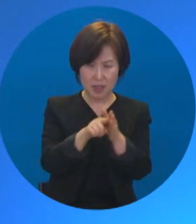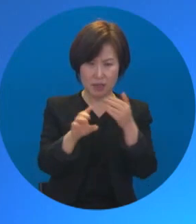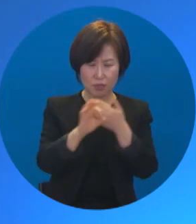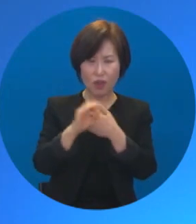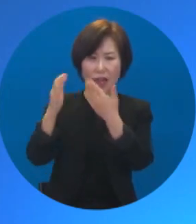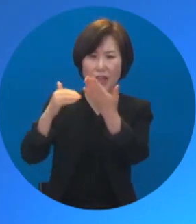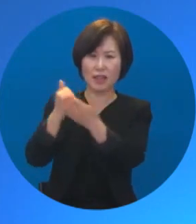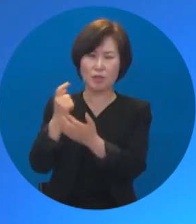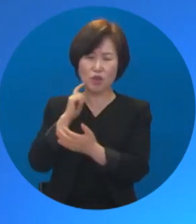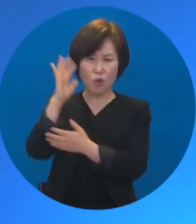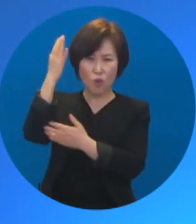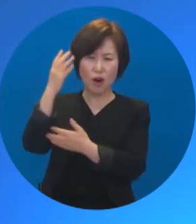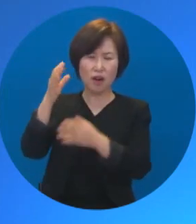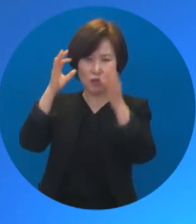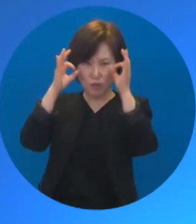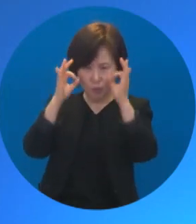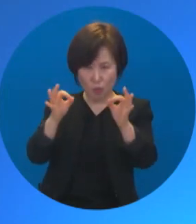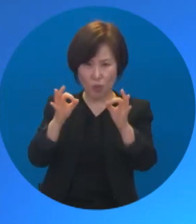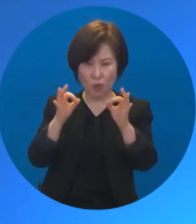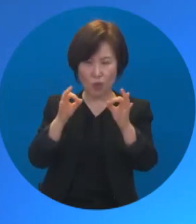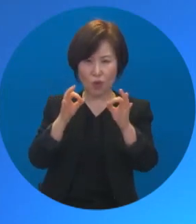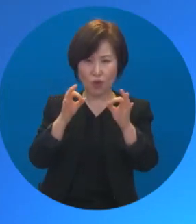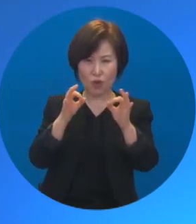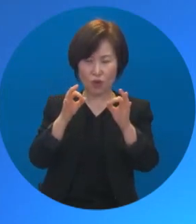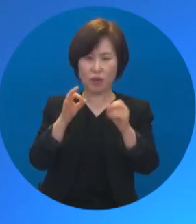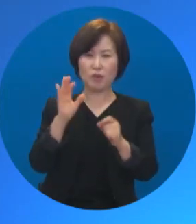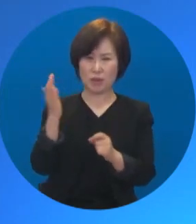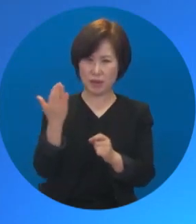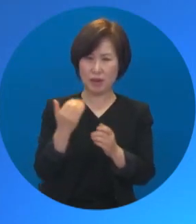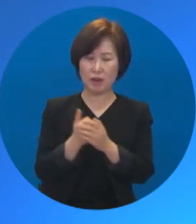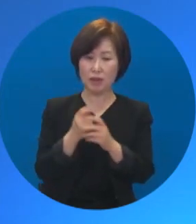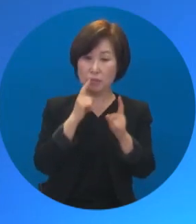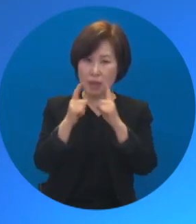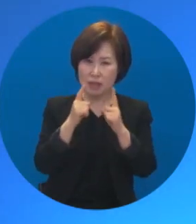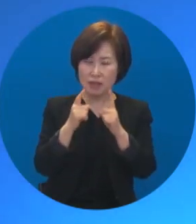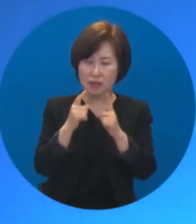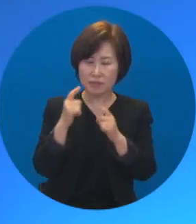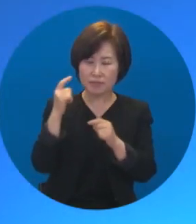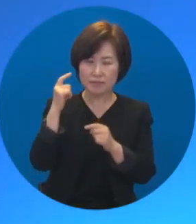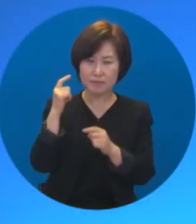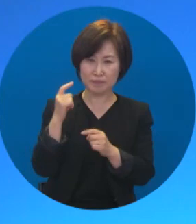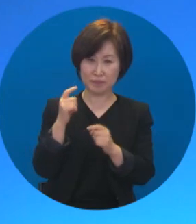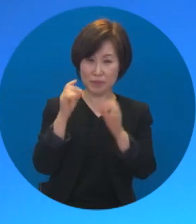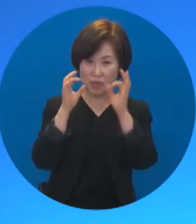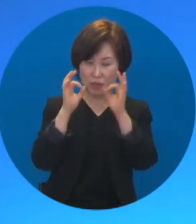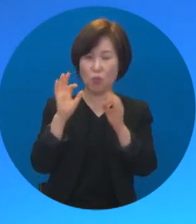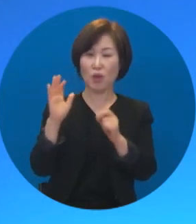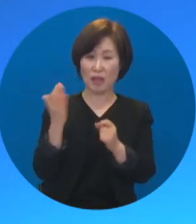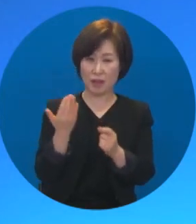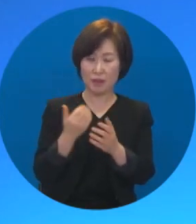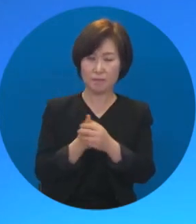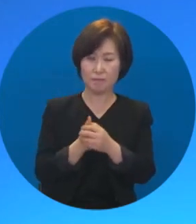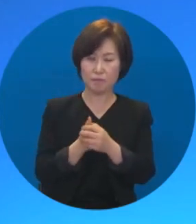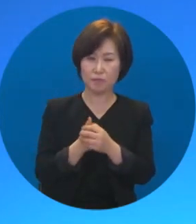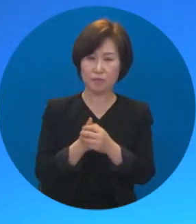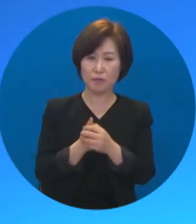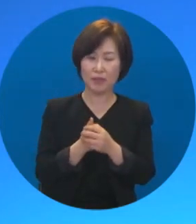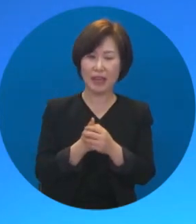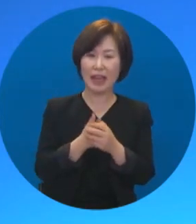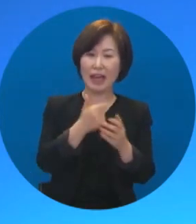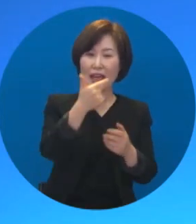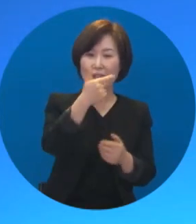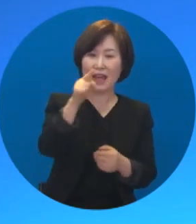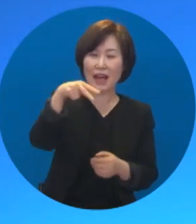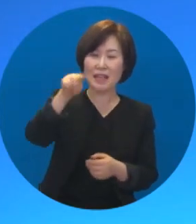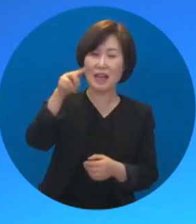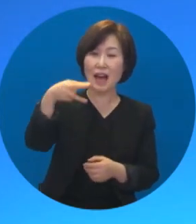하나님의 영광을 보리라 였어요. 그 말씀은 요한복음 11장 40절 나사로 이야기에서